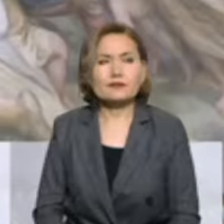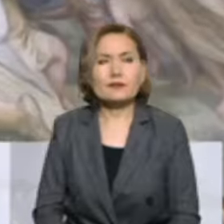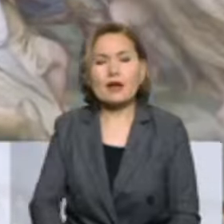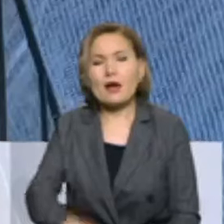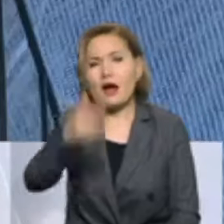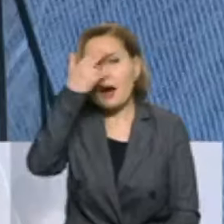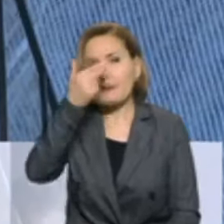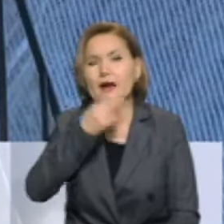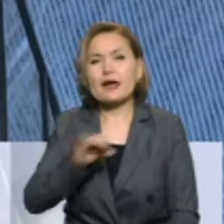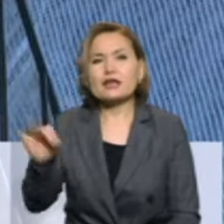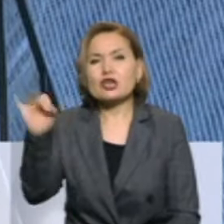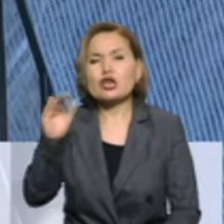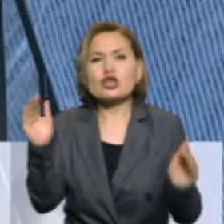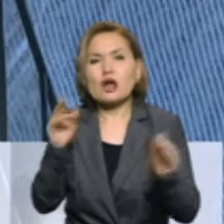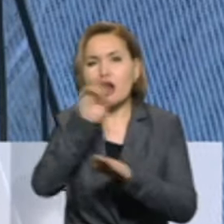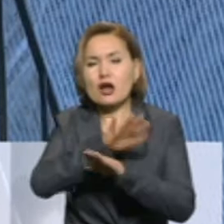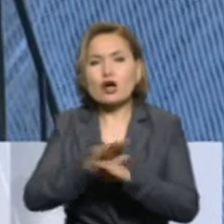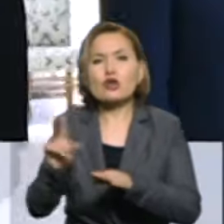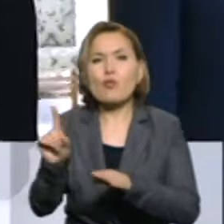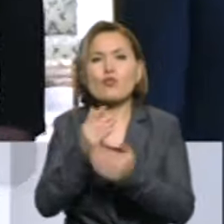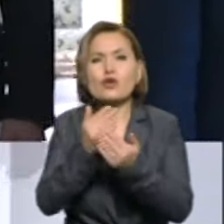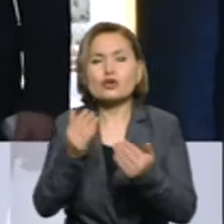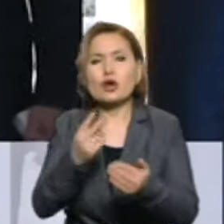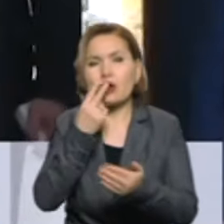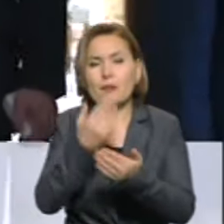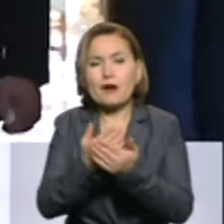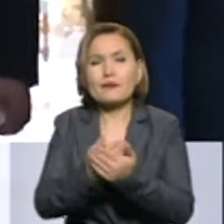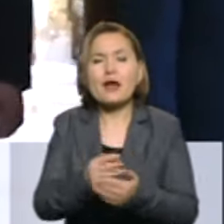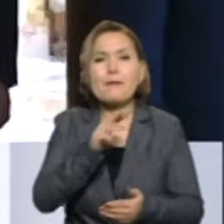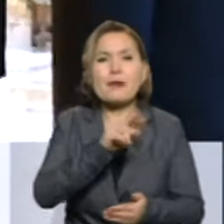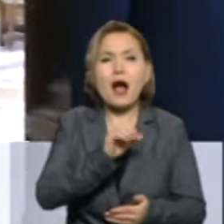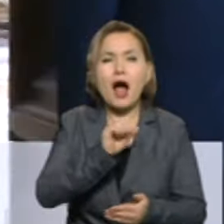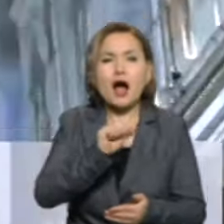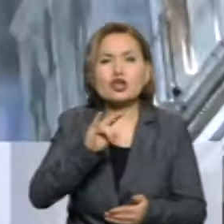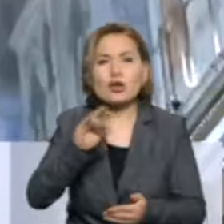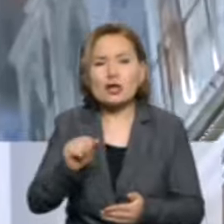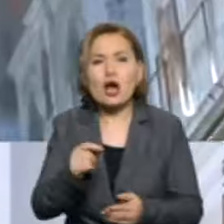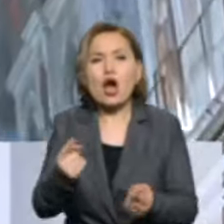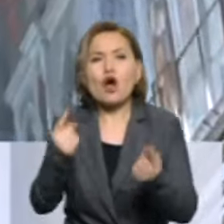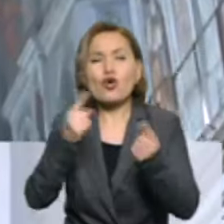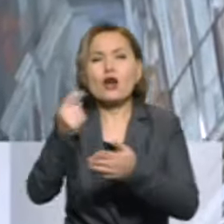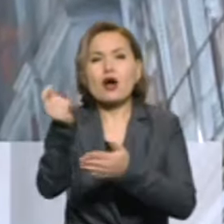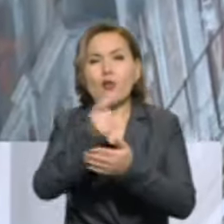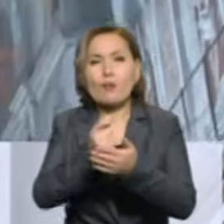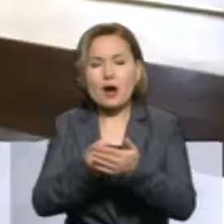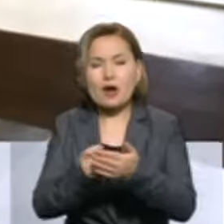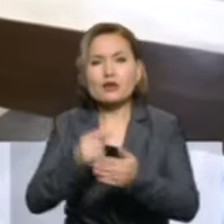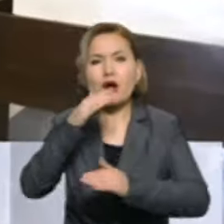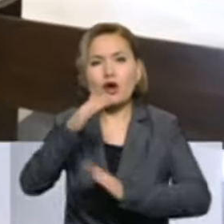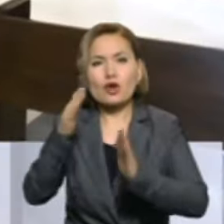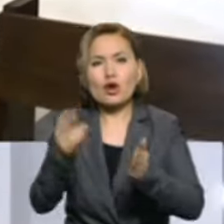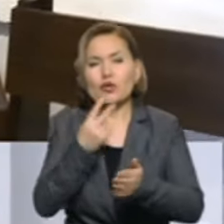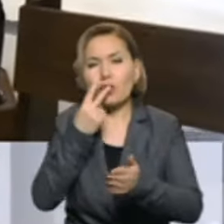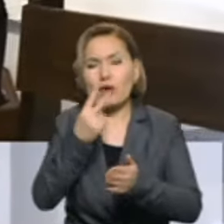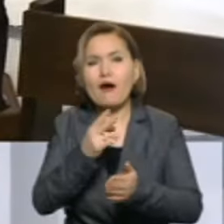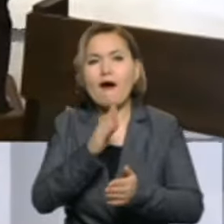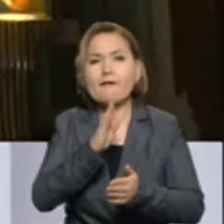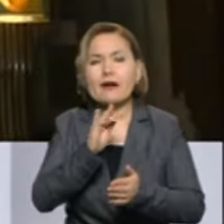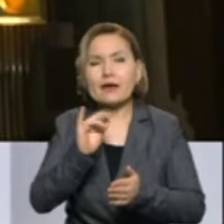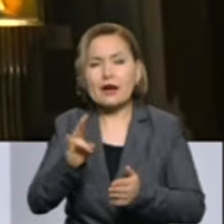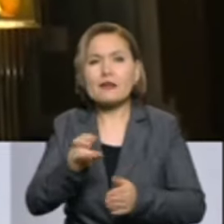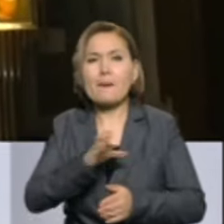Президент тарихқа бай шағын мемлекеттің музейін аралады. Әрі Микеланджело мен басқа да көрнекті шеберлердің өнер туындыларын тамашалап,